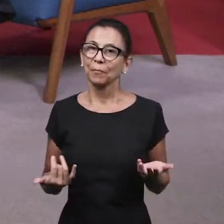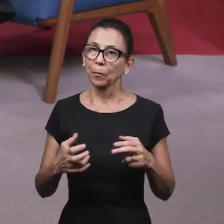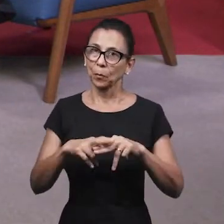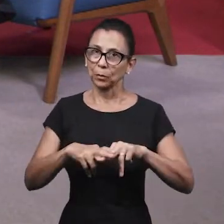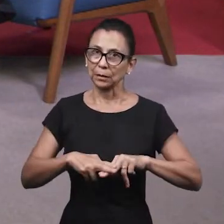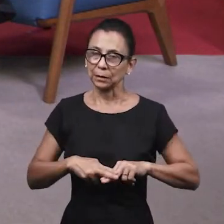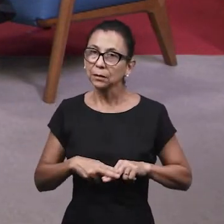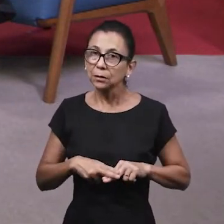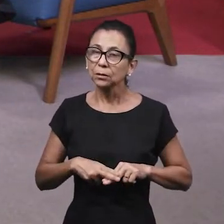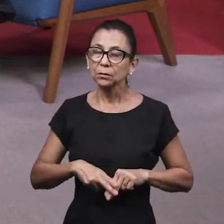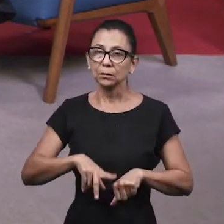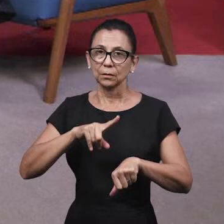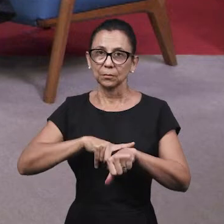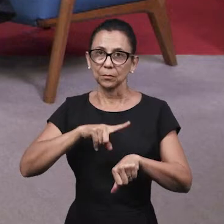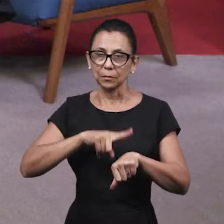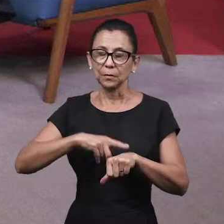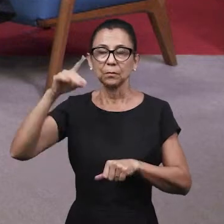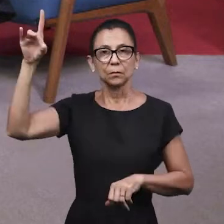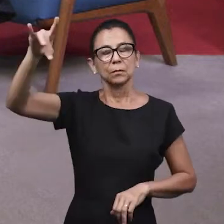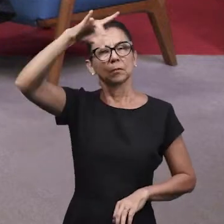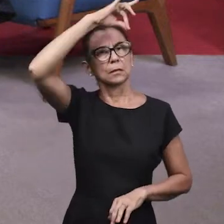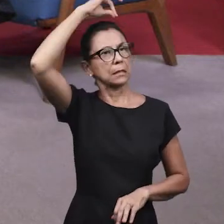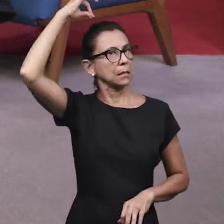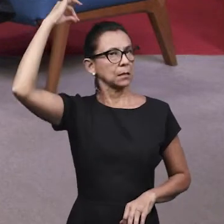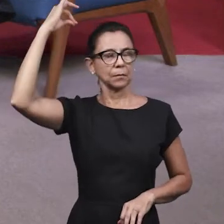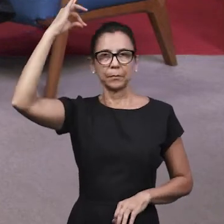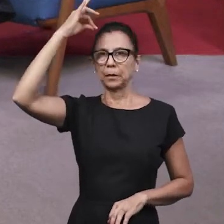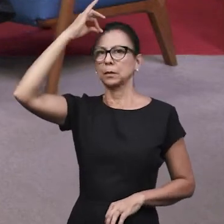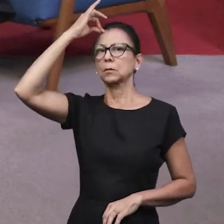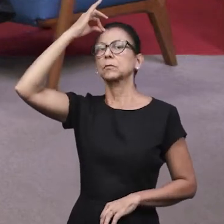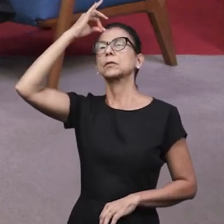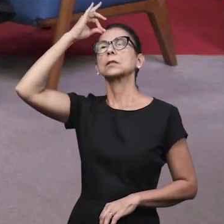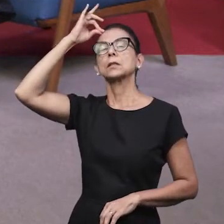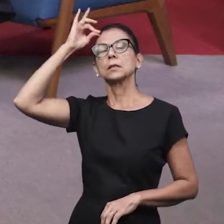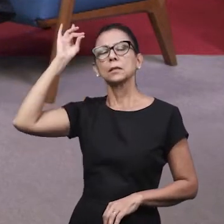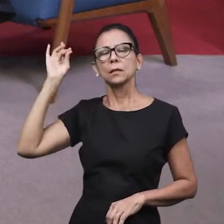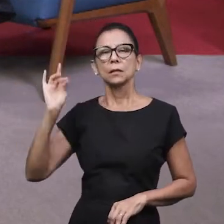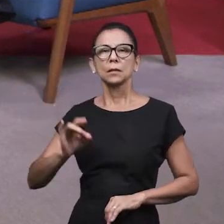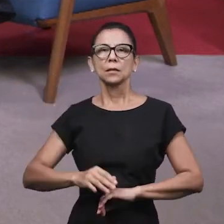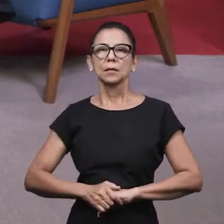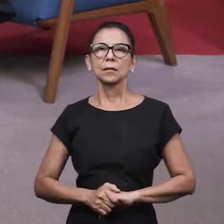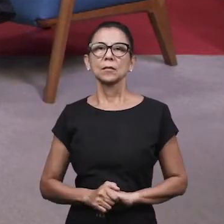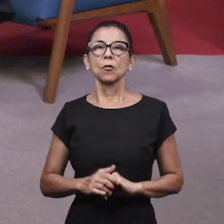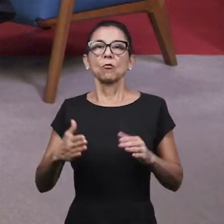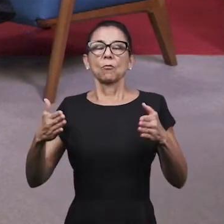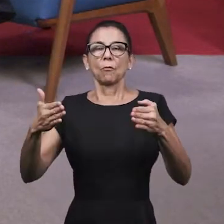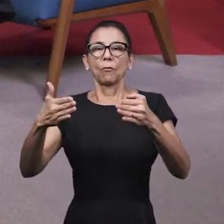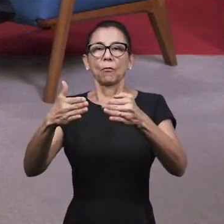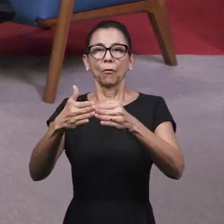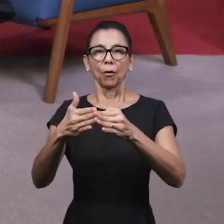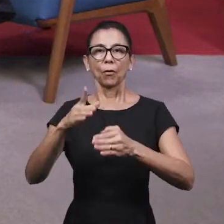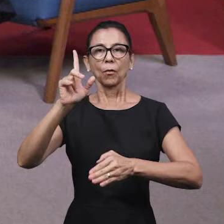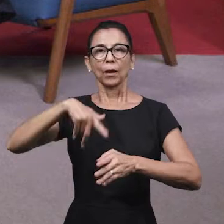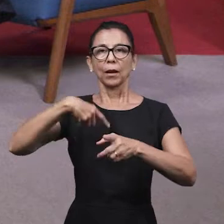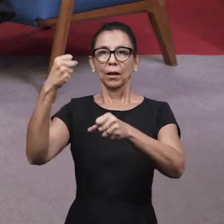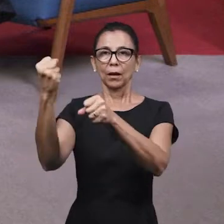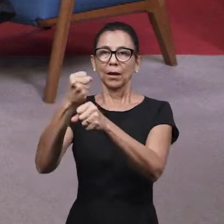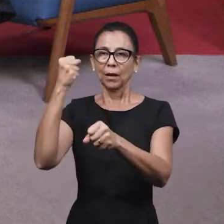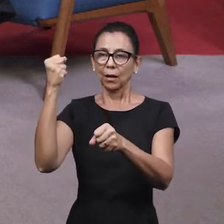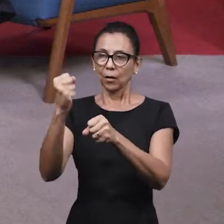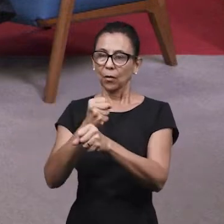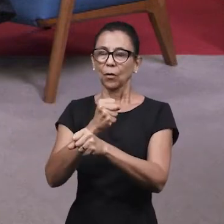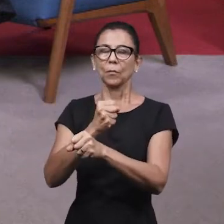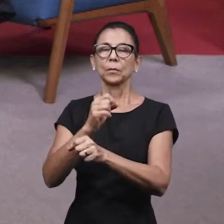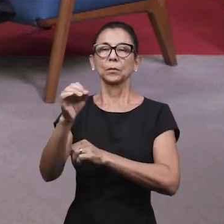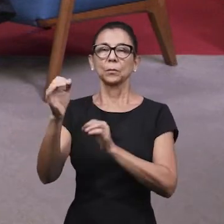le Saint-Esprit, il met en évidence son œuvre à travers la doctrine, les enseignements